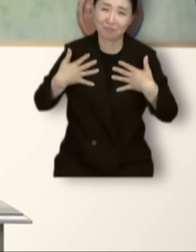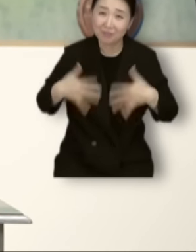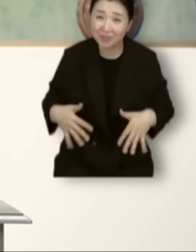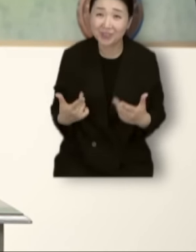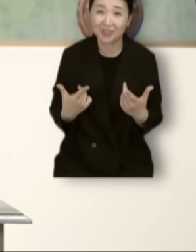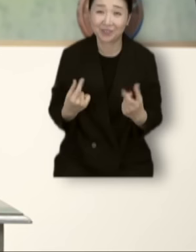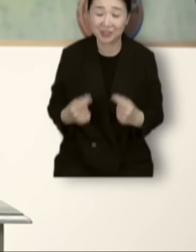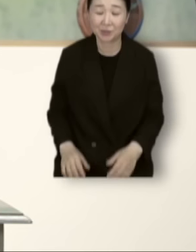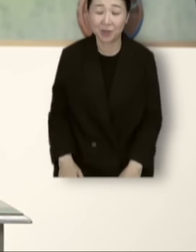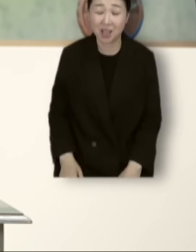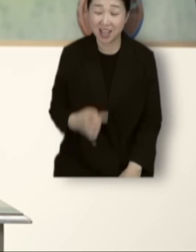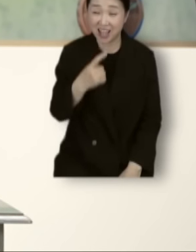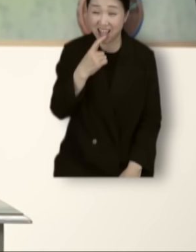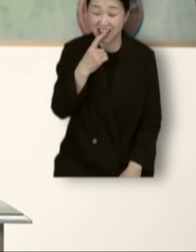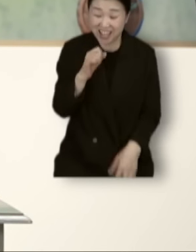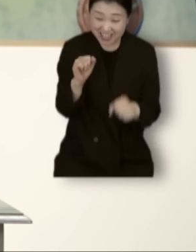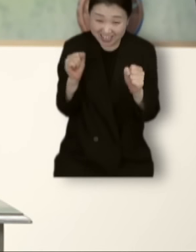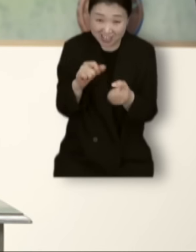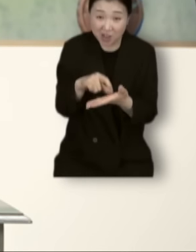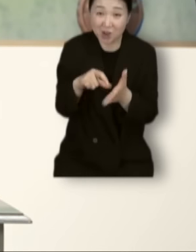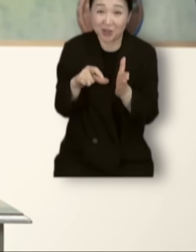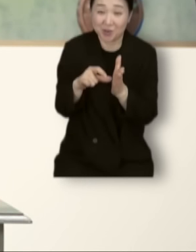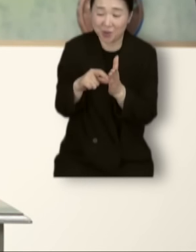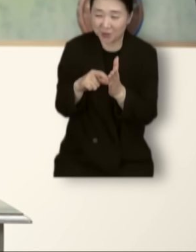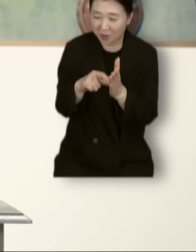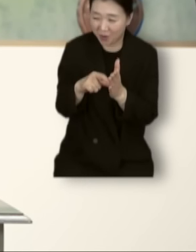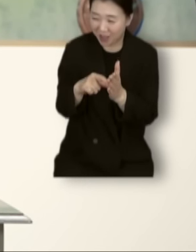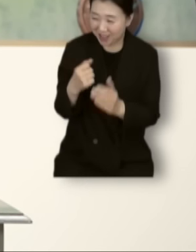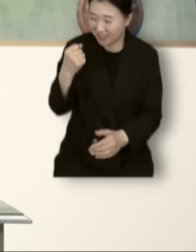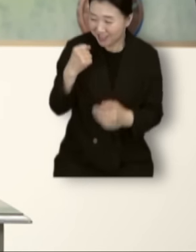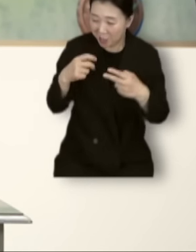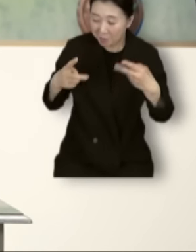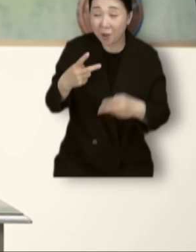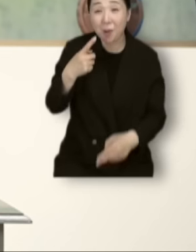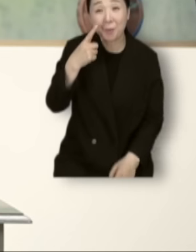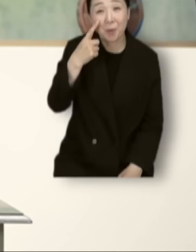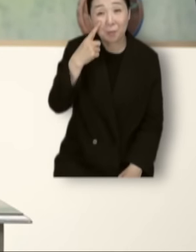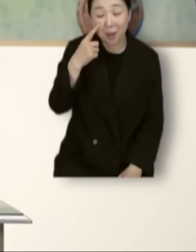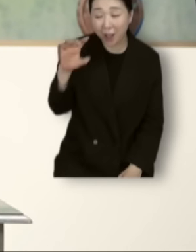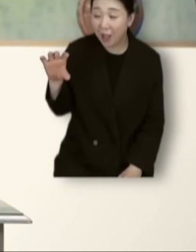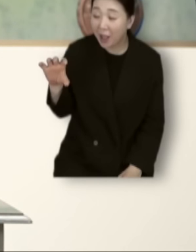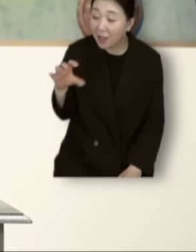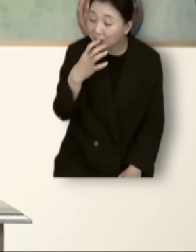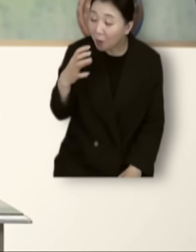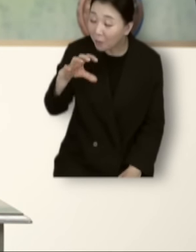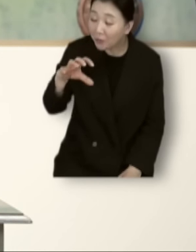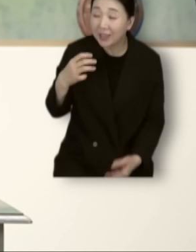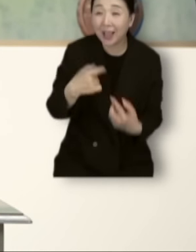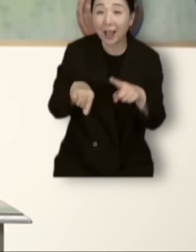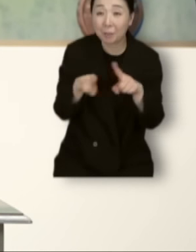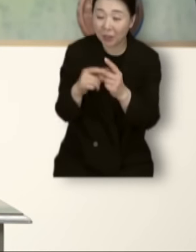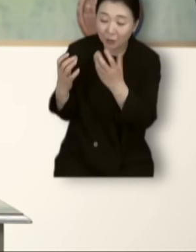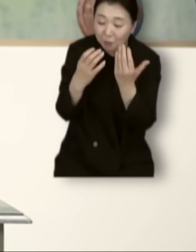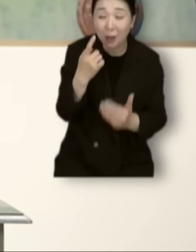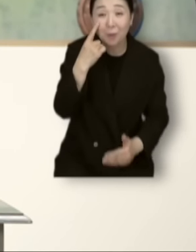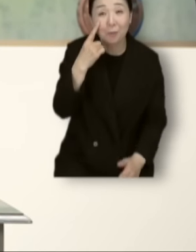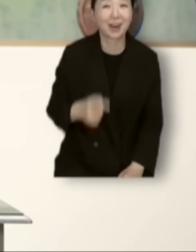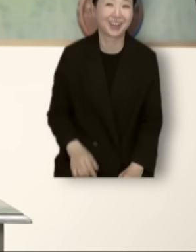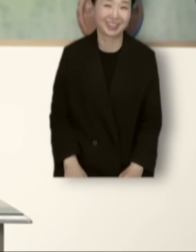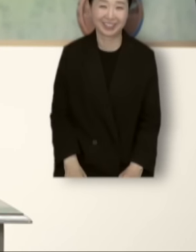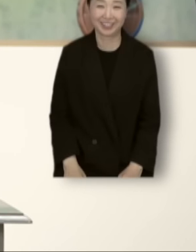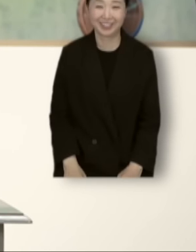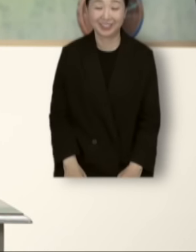요즘인데요이가 실일 정도로 차가운 살얼음 냉면 아 선풍 앞에서 먹는 수박 한입 여러분 간절하죠